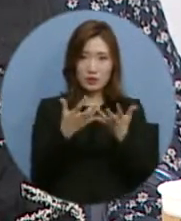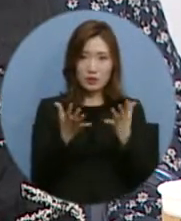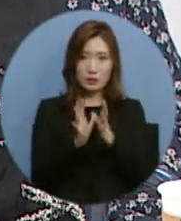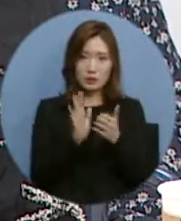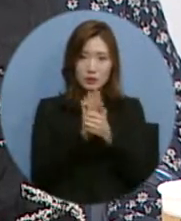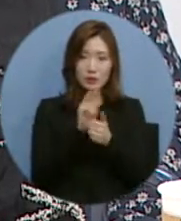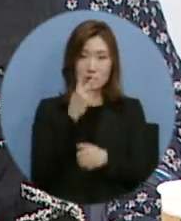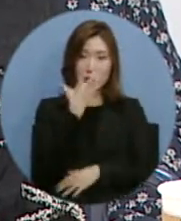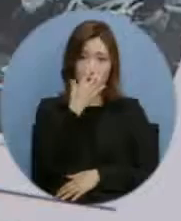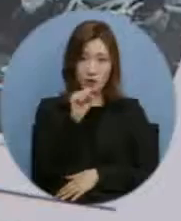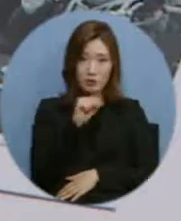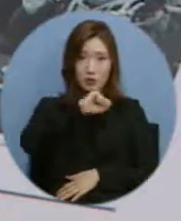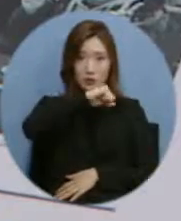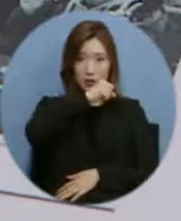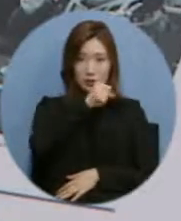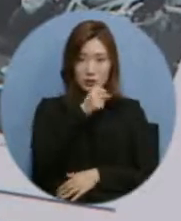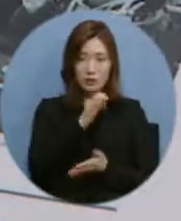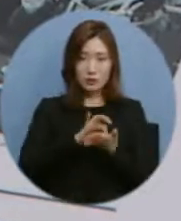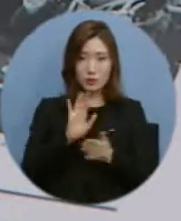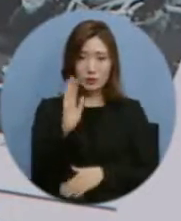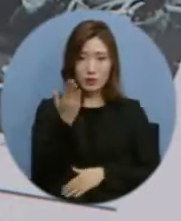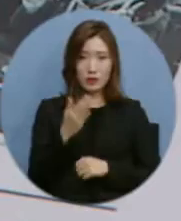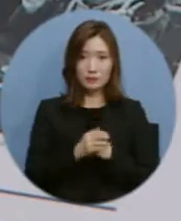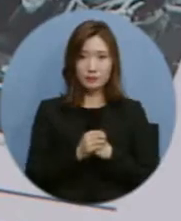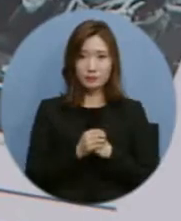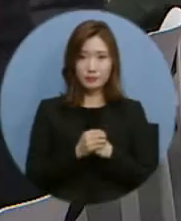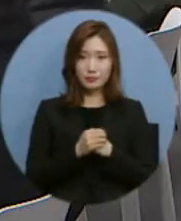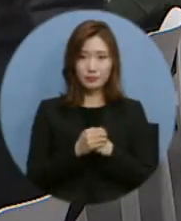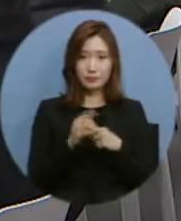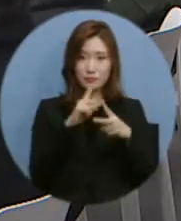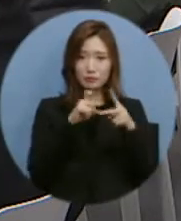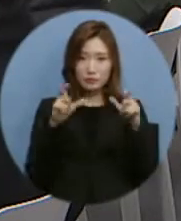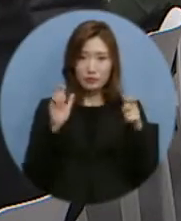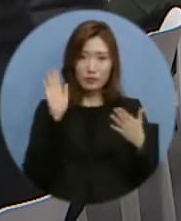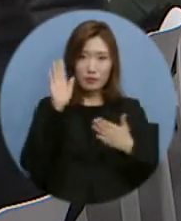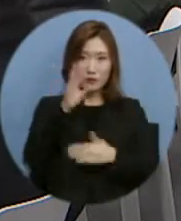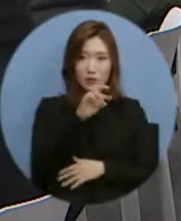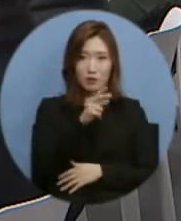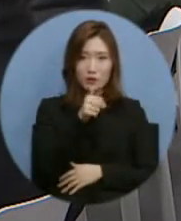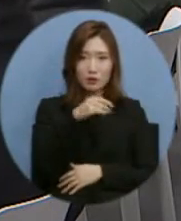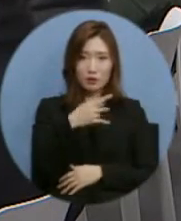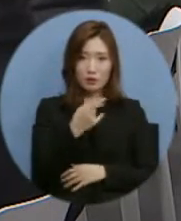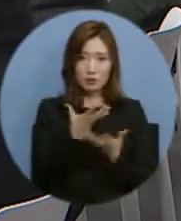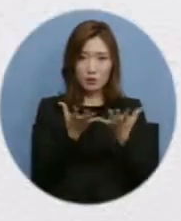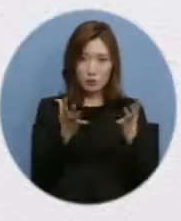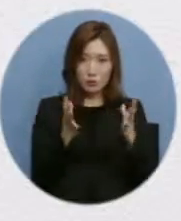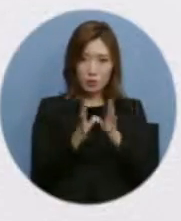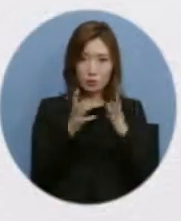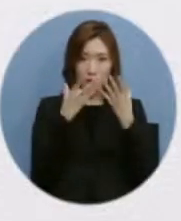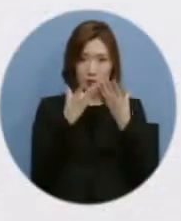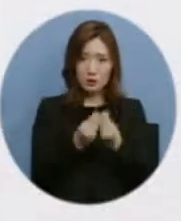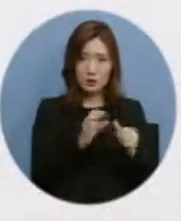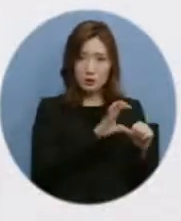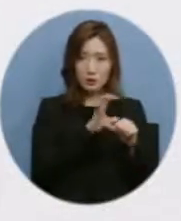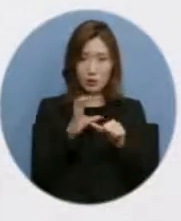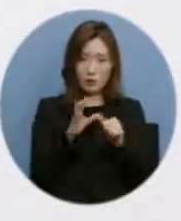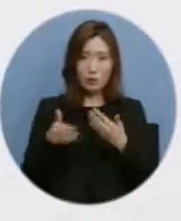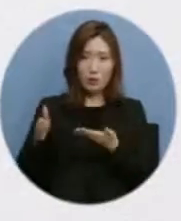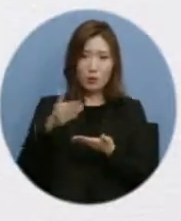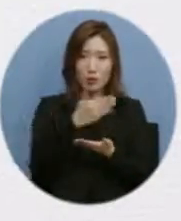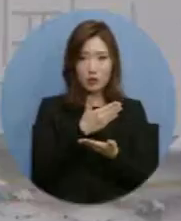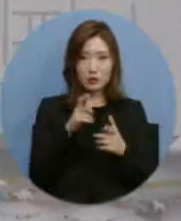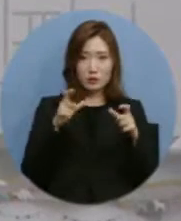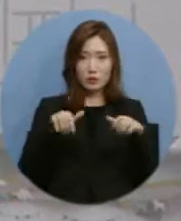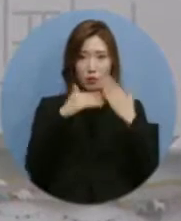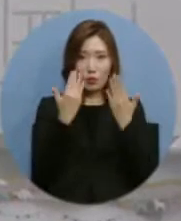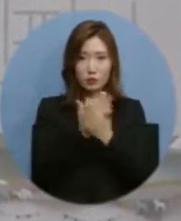지원한 2억 원의 예산이 소요됐습니다. 한편 서대문구는 앞으로 연희동 주민센터의 활용 사례를 수집해 지역 내 모든